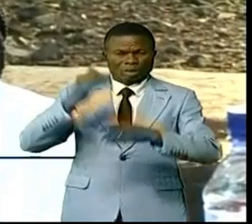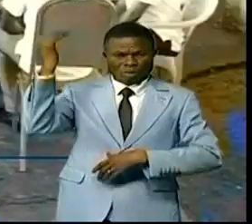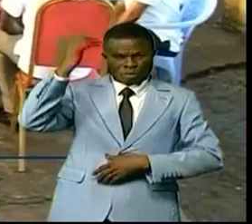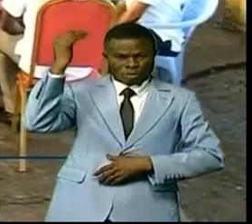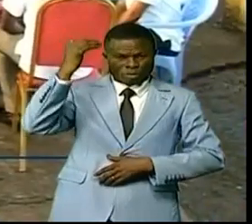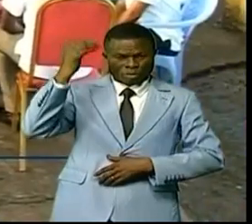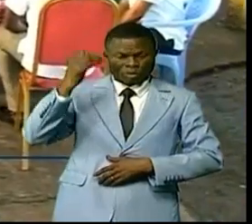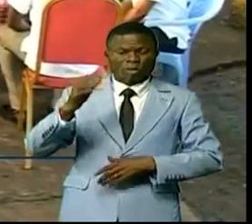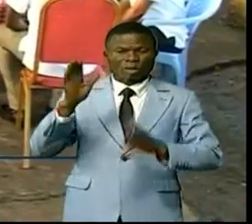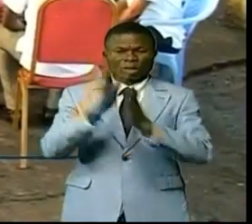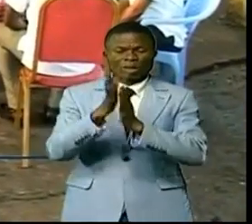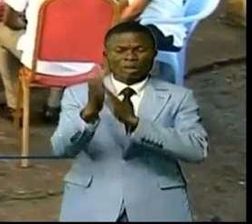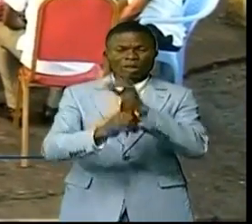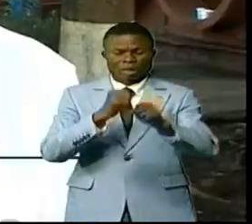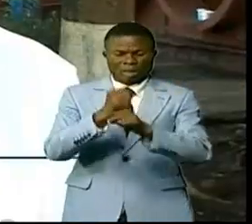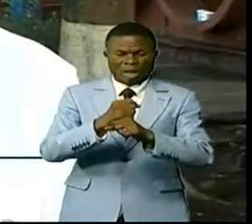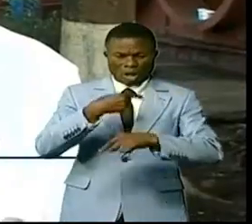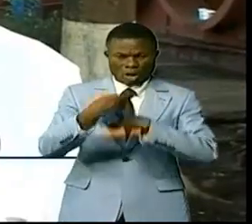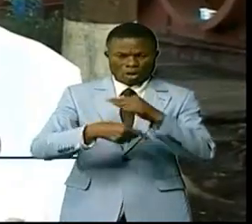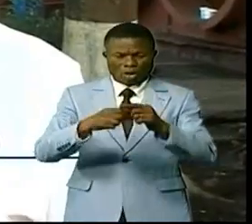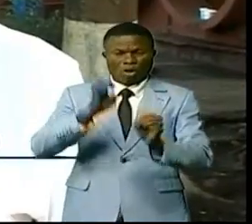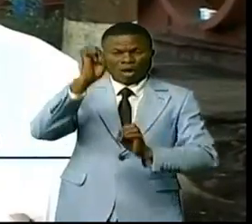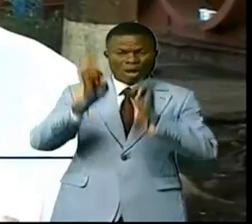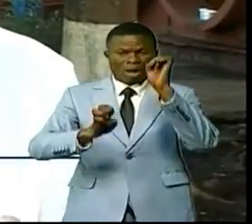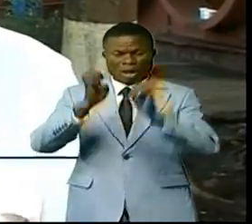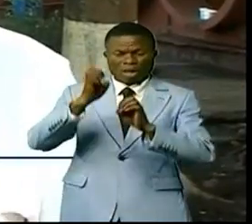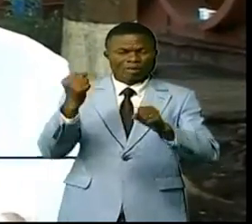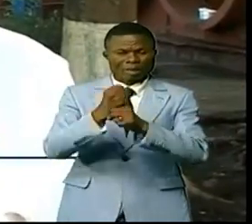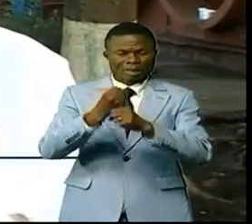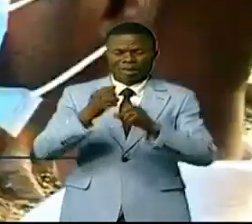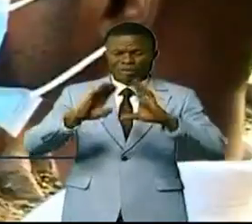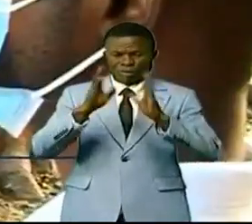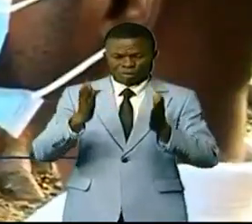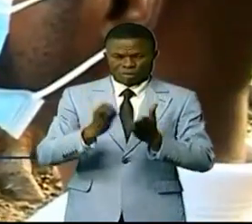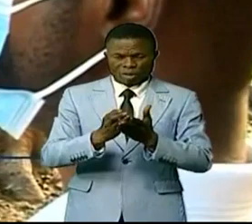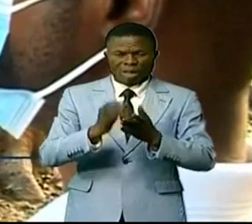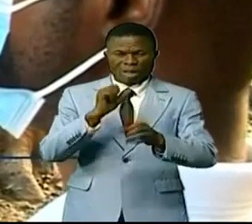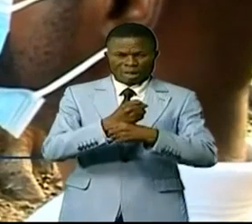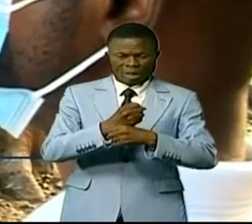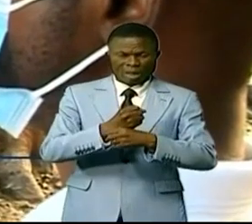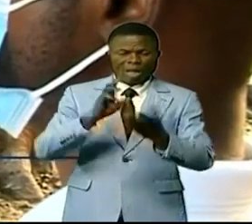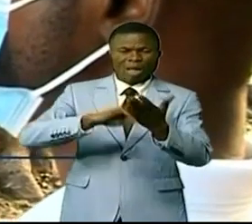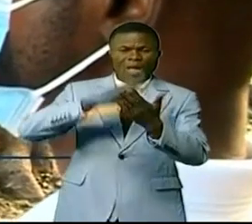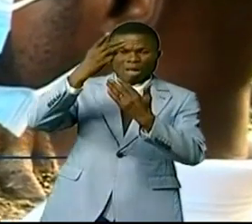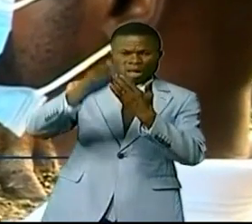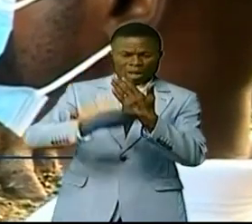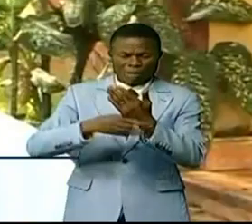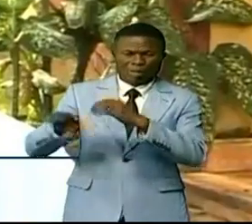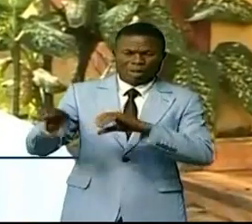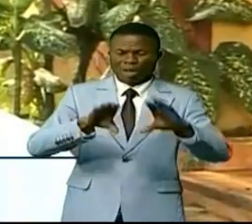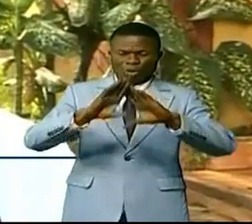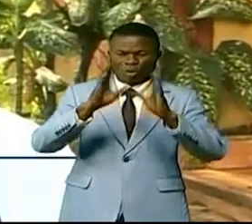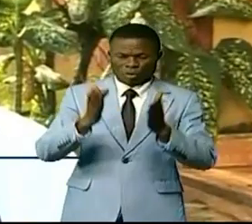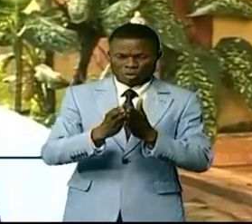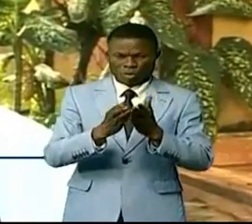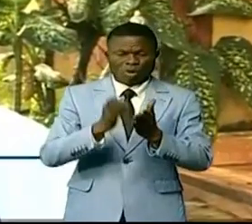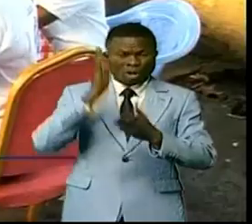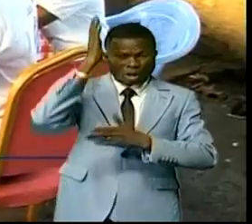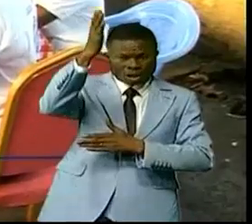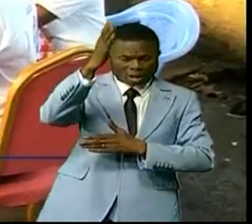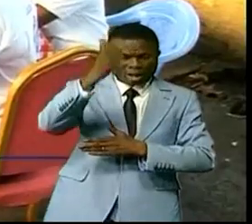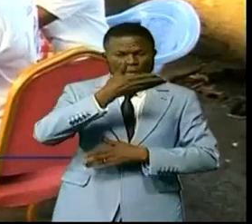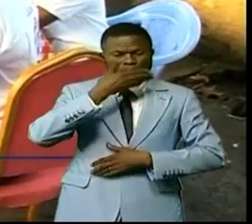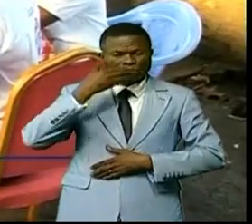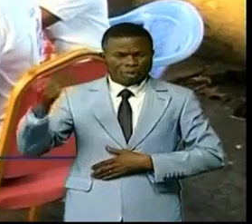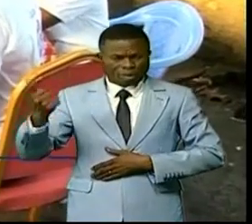10 ans d'existence de procéder à l'évaluation de ses actions et d'établir un bilan de ses activités et tracer la voie d'un avenir